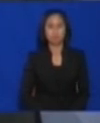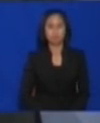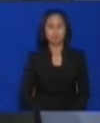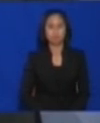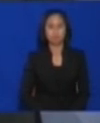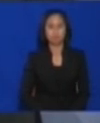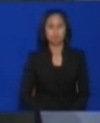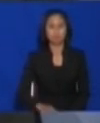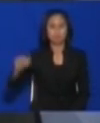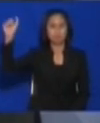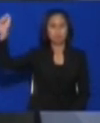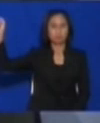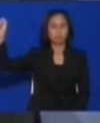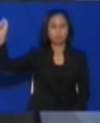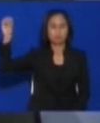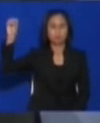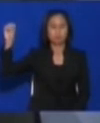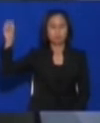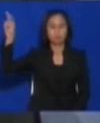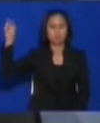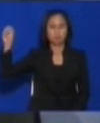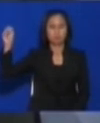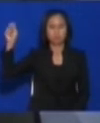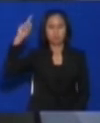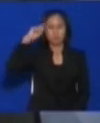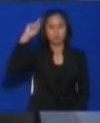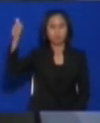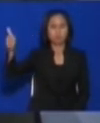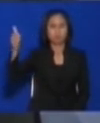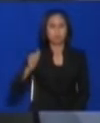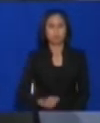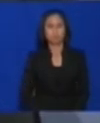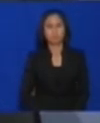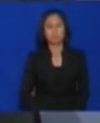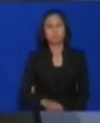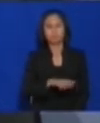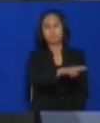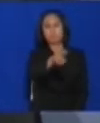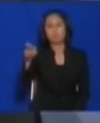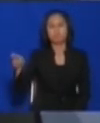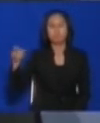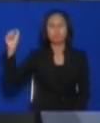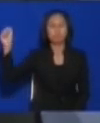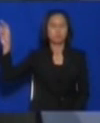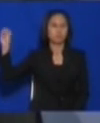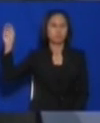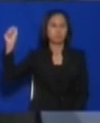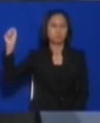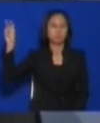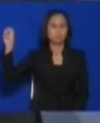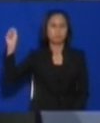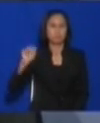aparaturnya disiplin Puan daerahnya disiplin masyarakatnya sehingga keamanan dan ketertiban bisa terus kita jaga